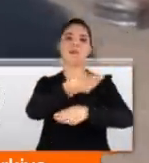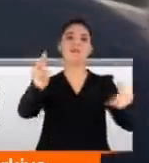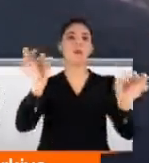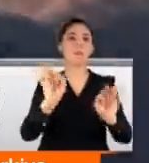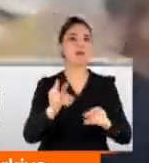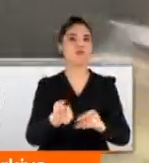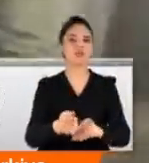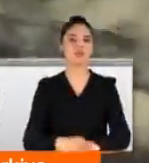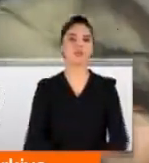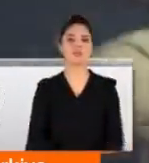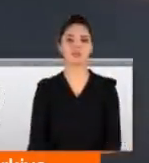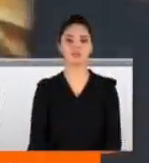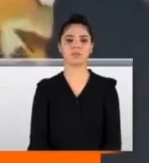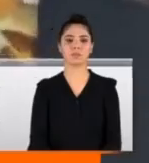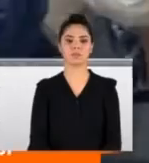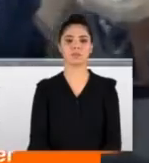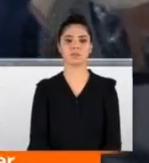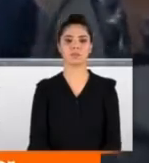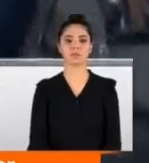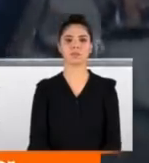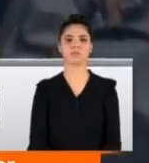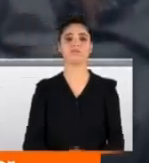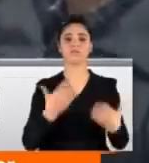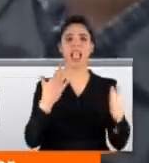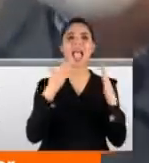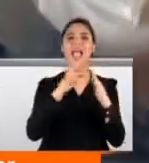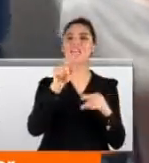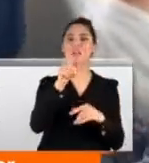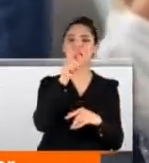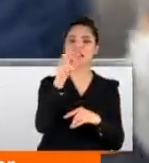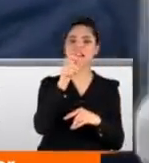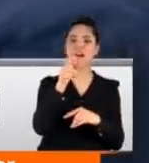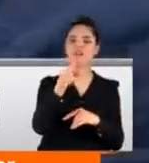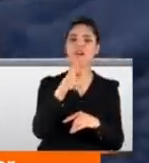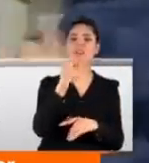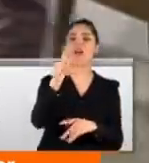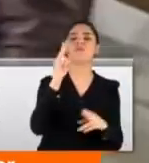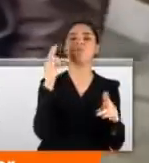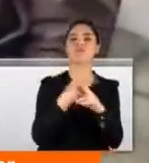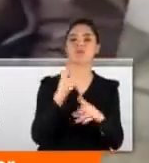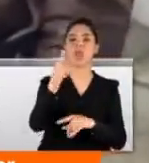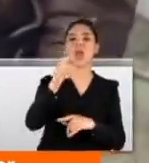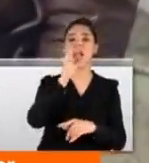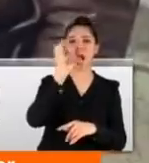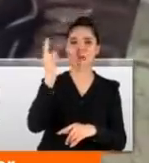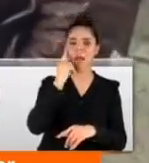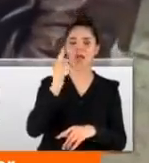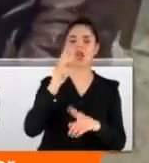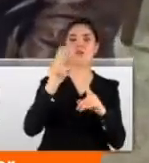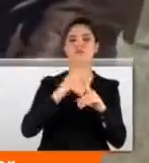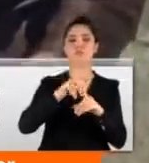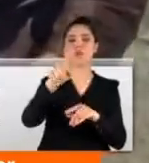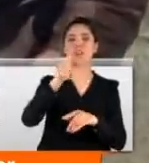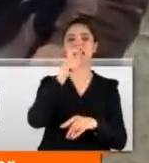başladı. Kim işletiyor burayı? Ancak ev tipi kahvehanenin ömrü fazla olmadı. Çünkü gelen bir ihbar üzerine polis